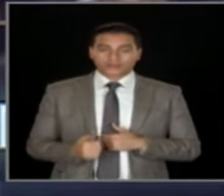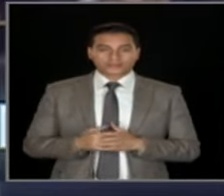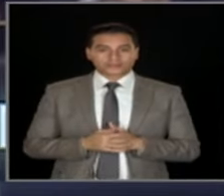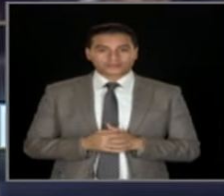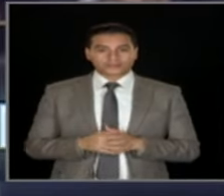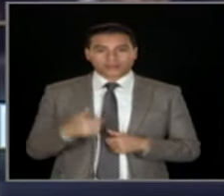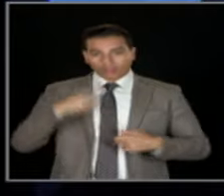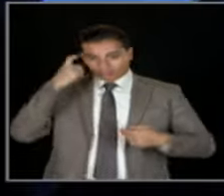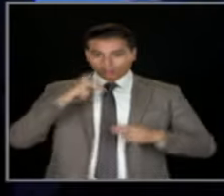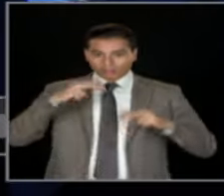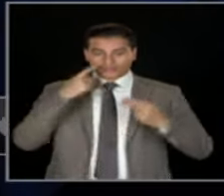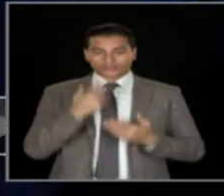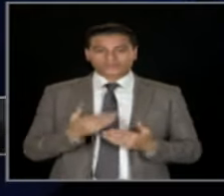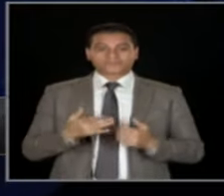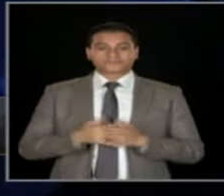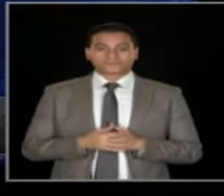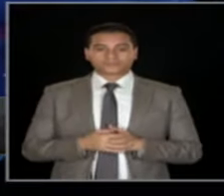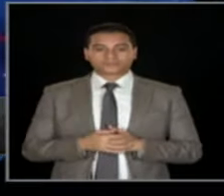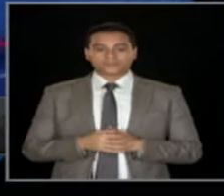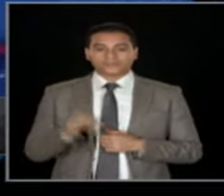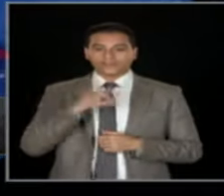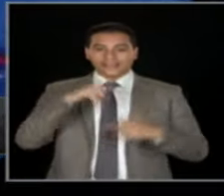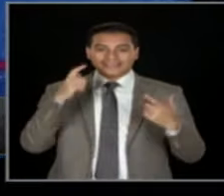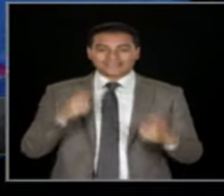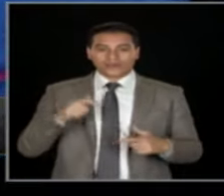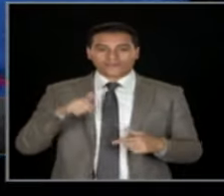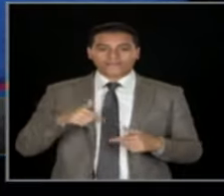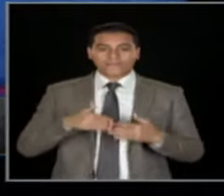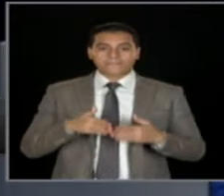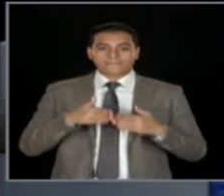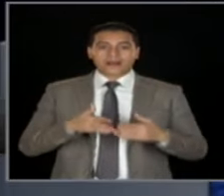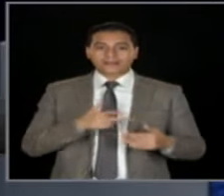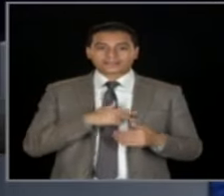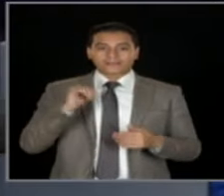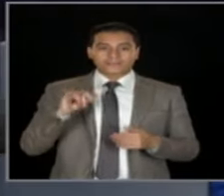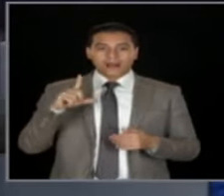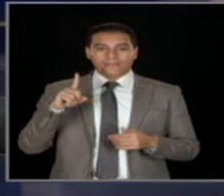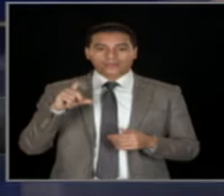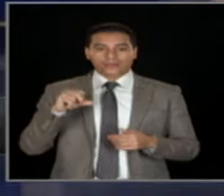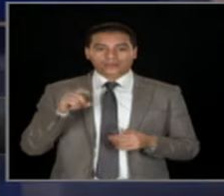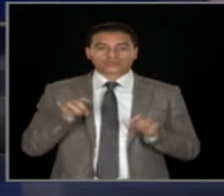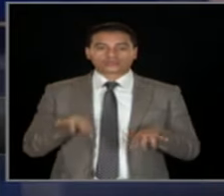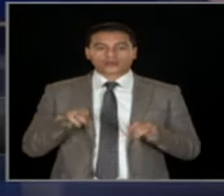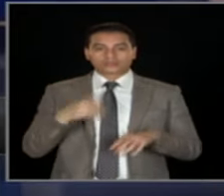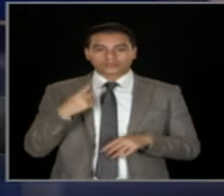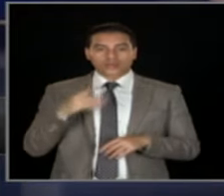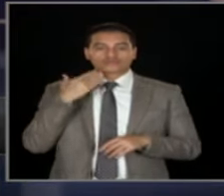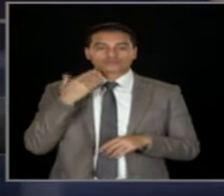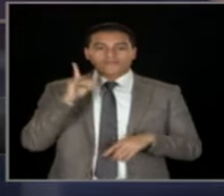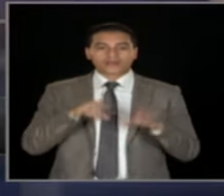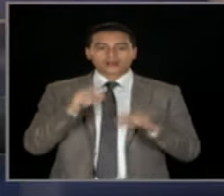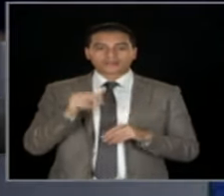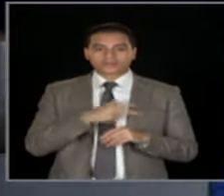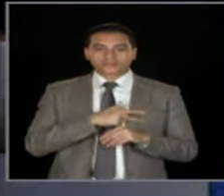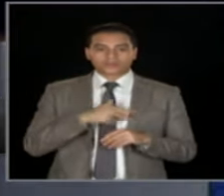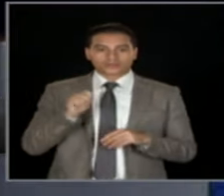تحت الضغط كاونتر. في اي دوله يقع ميناء ملبورن؟ استراليا. صح. شرف هيروي الكاتب